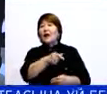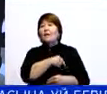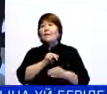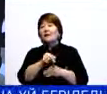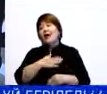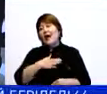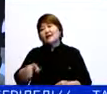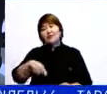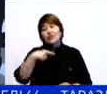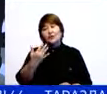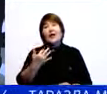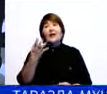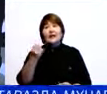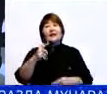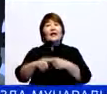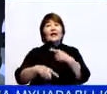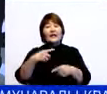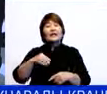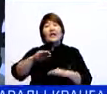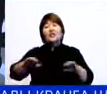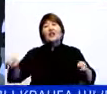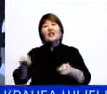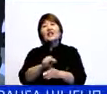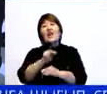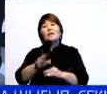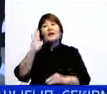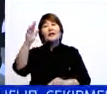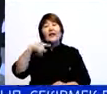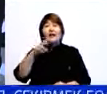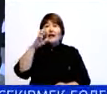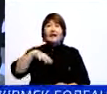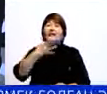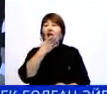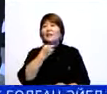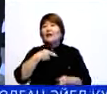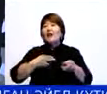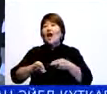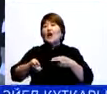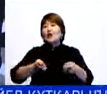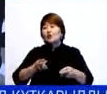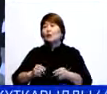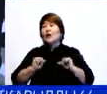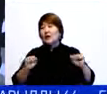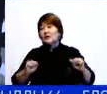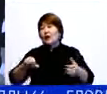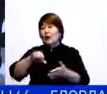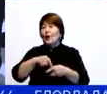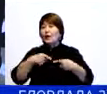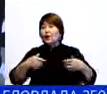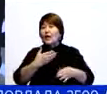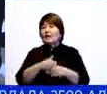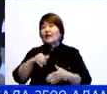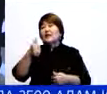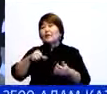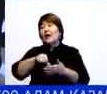бапкерлеріне алғысын жеткізе отырып, енді кезекте шәкірт тәрбиелейтінін айтты. Сондай-ақ елдегі Мәнерлеп Сырғанау спортының дамуына үлесін қосып, өзін түрлі салада